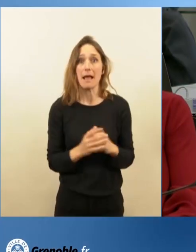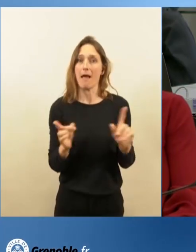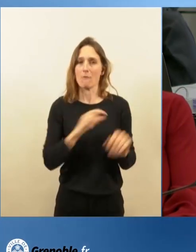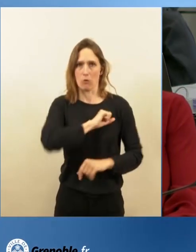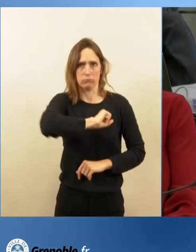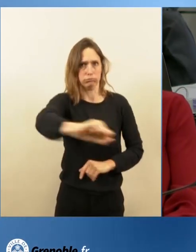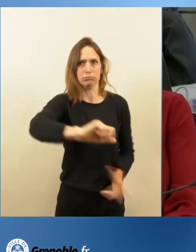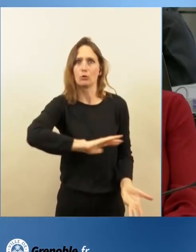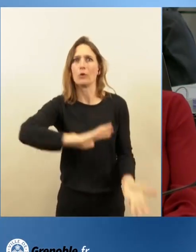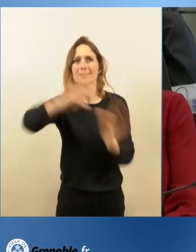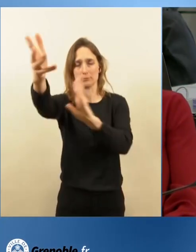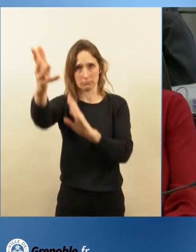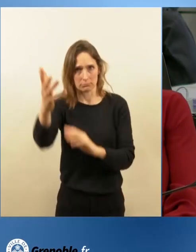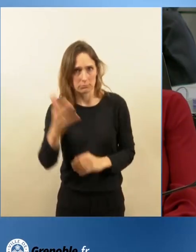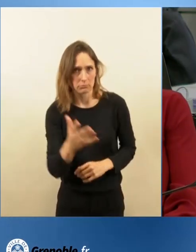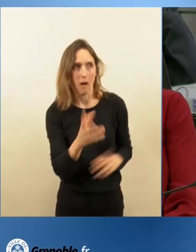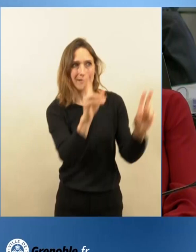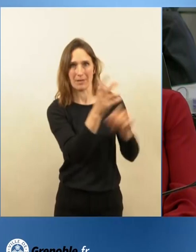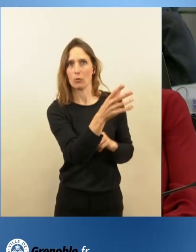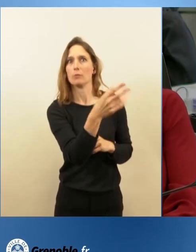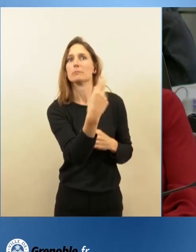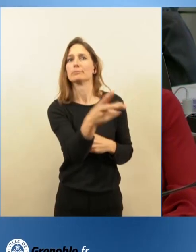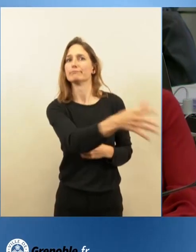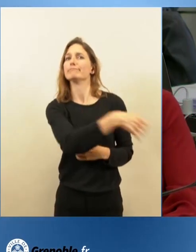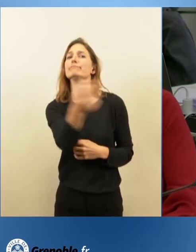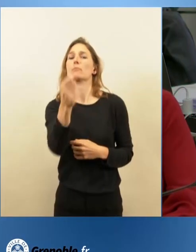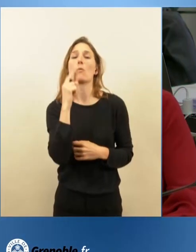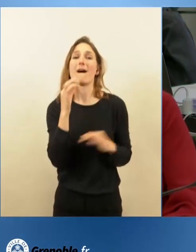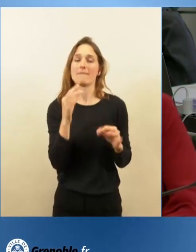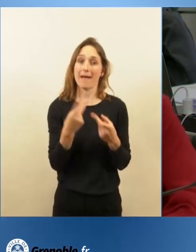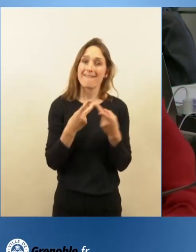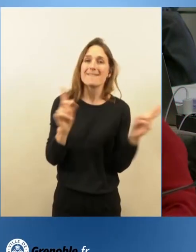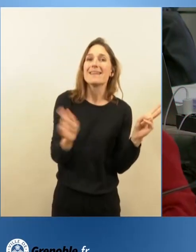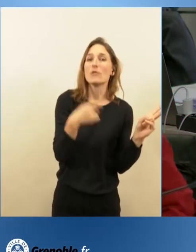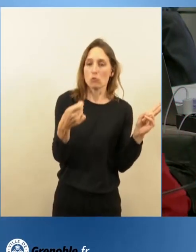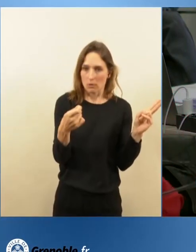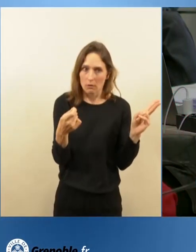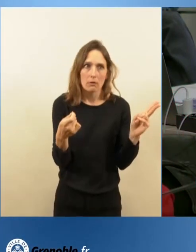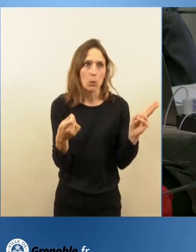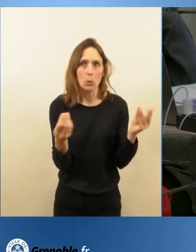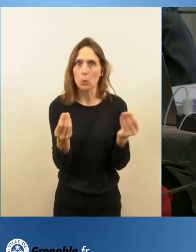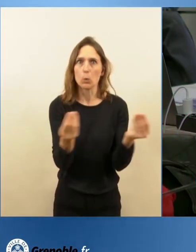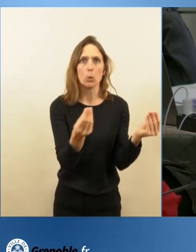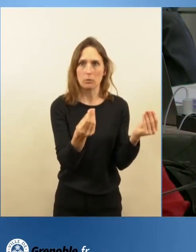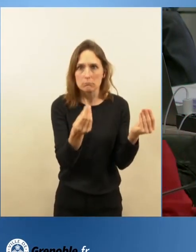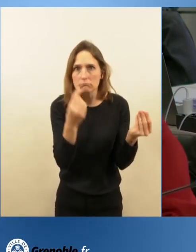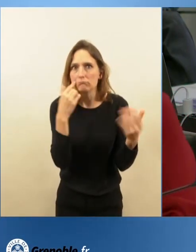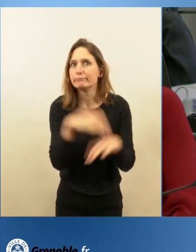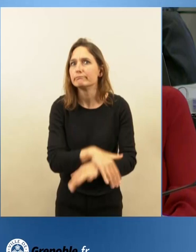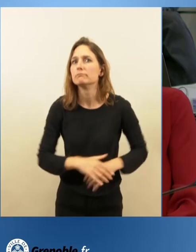expression parce que en question en terme de vie nature vous êtes quand même vraiment très très court et puis vous dire aussi